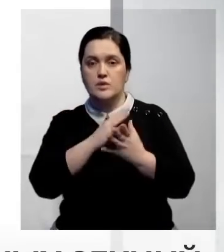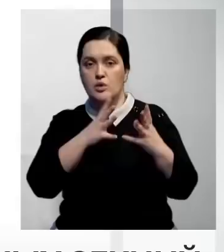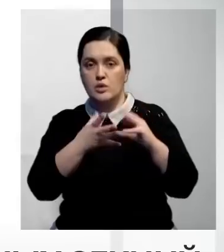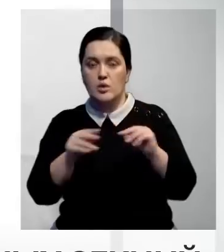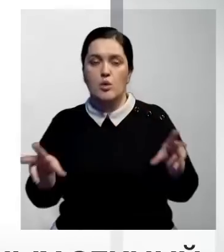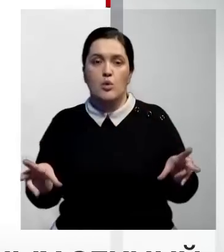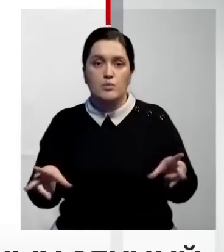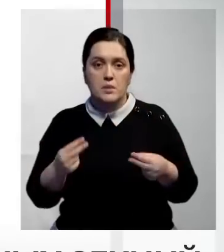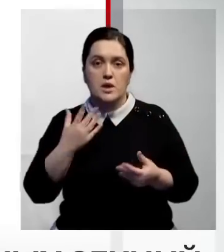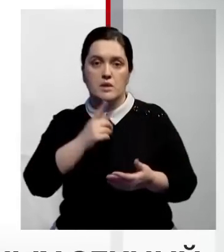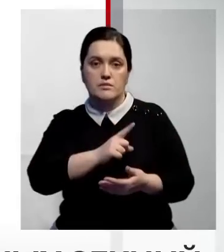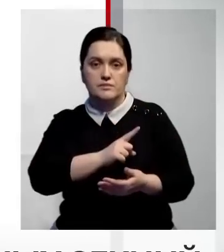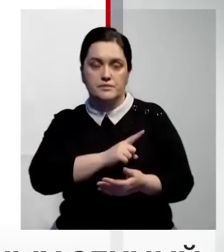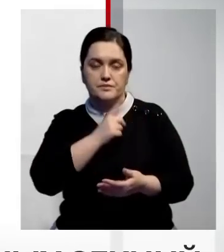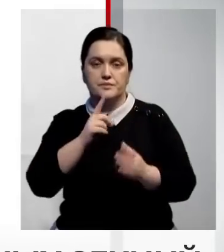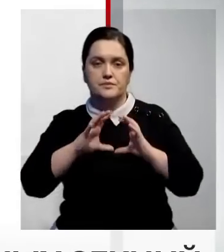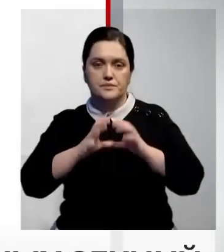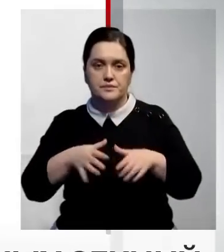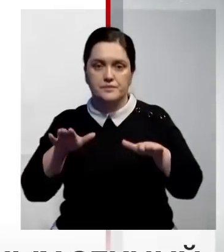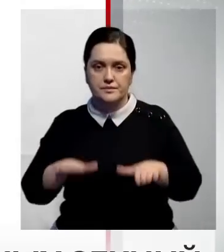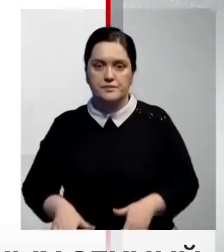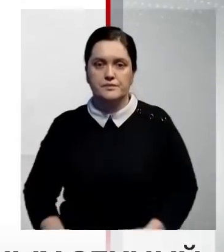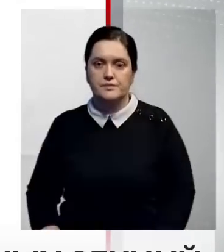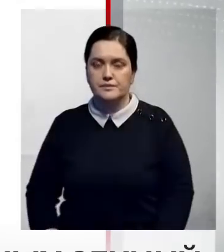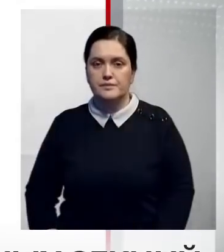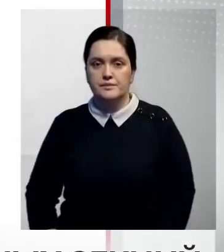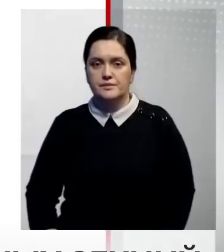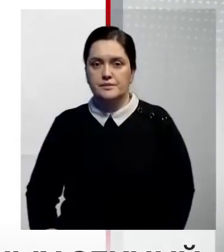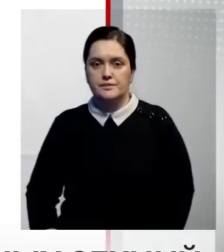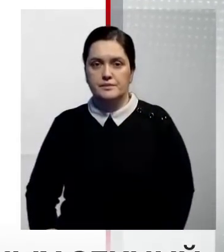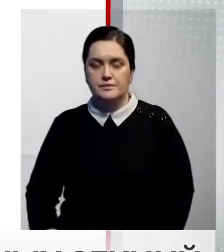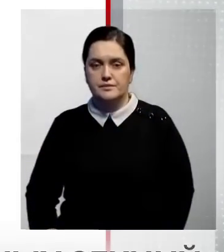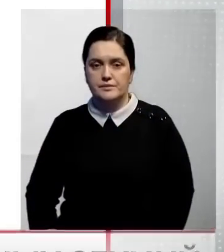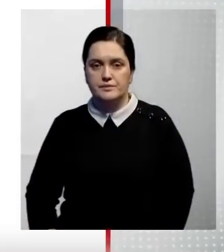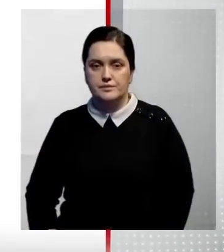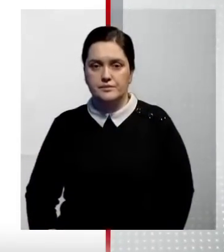Токаев высоко оценил успехи наших мастеров на мировой арене.